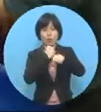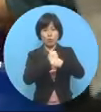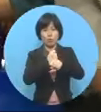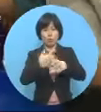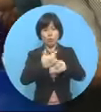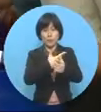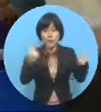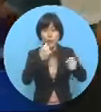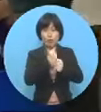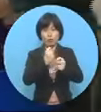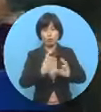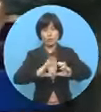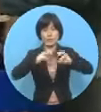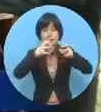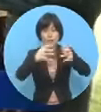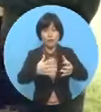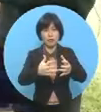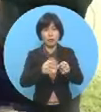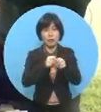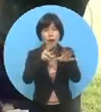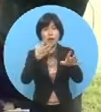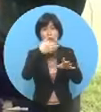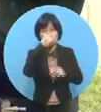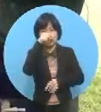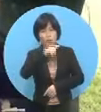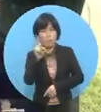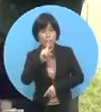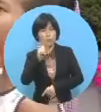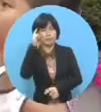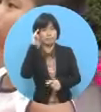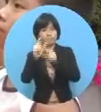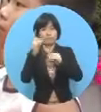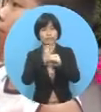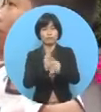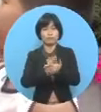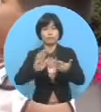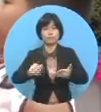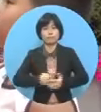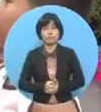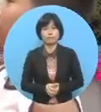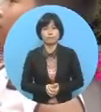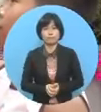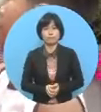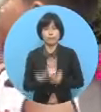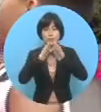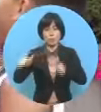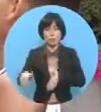비교 우위에 있으면서 대중화와 세계화를 지향할 수 있는 분야를 고려하고 있습니다.